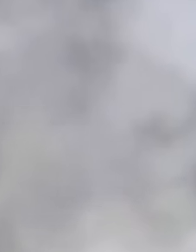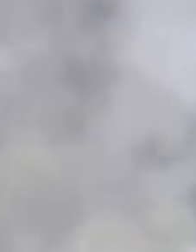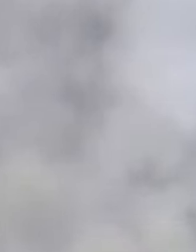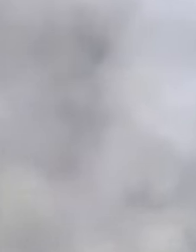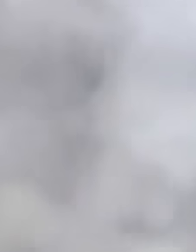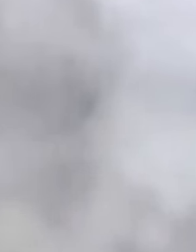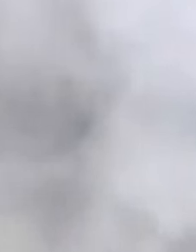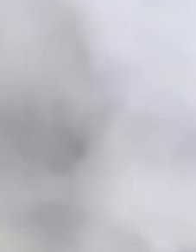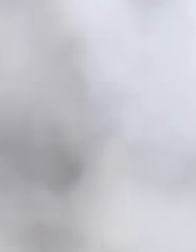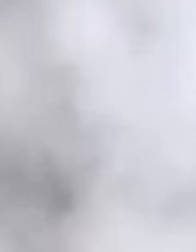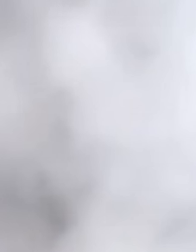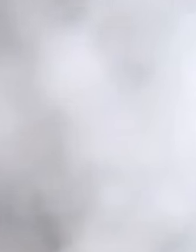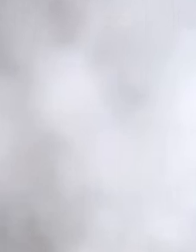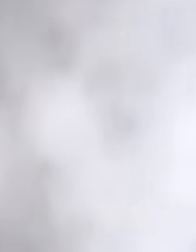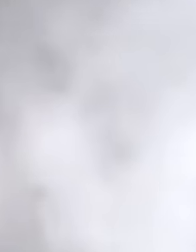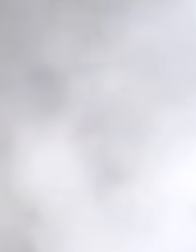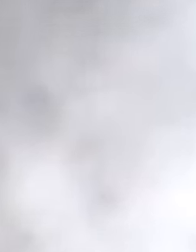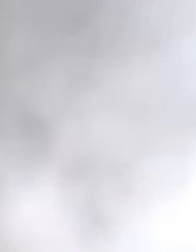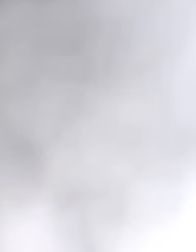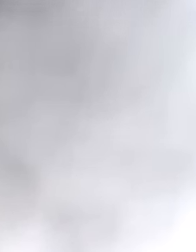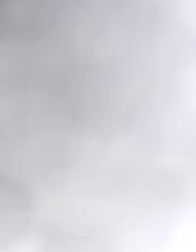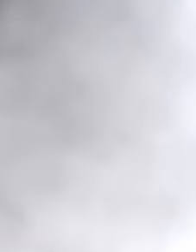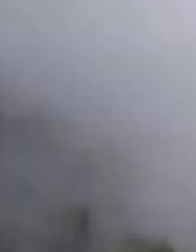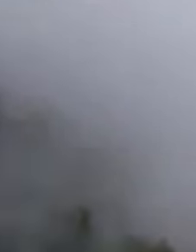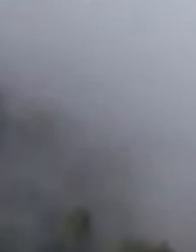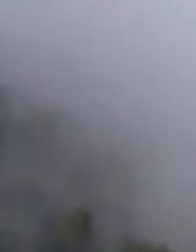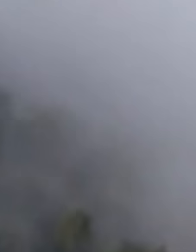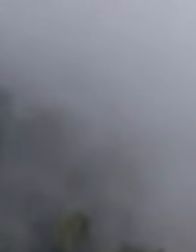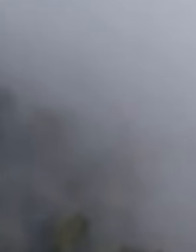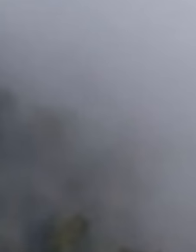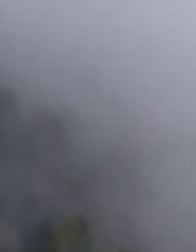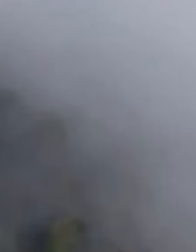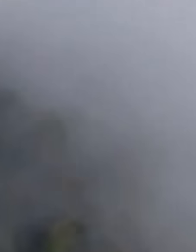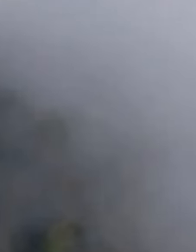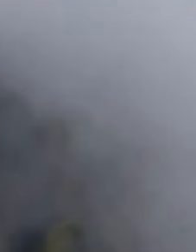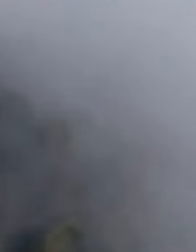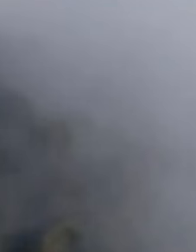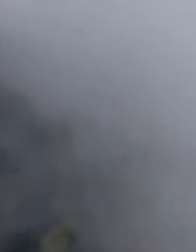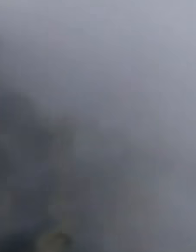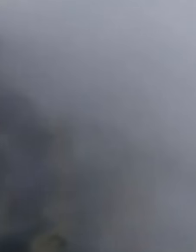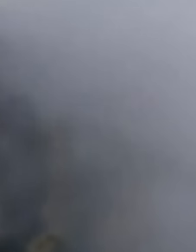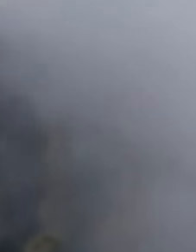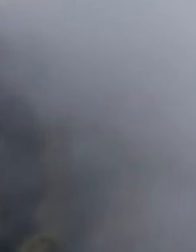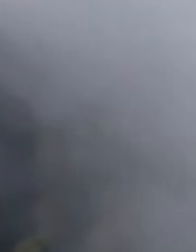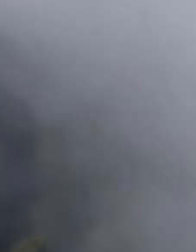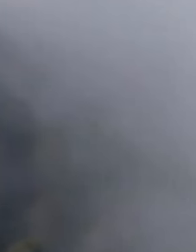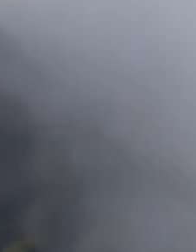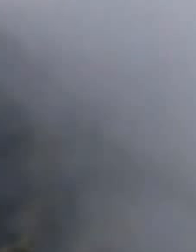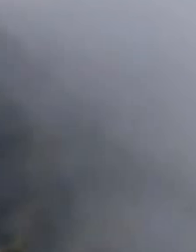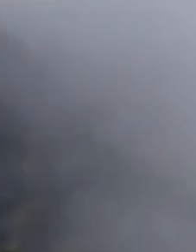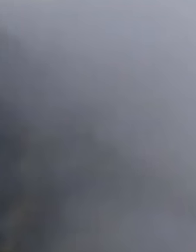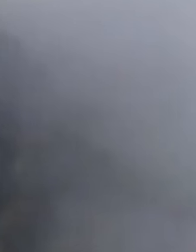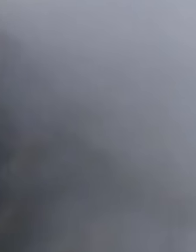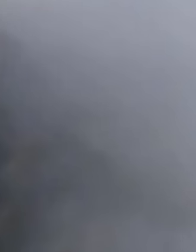않으면 또 하나님 하나님의 마음 또 감동이 안 간다니까. 그래서 오늘은 여러분의 필요가 있을 겁니다. 어떤